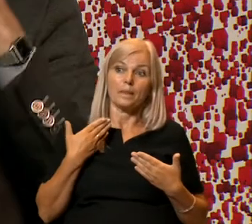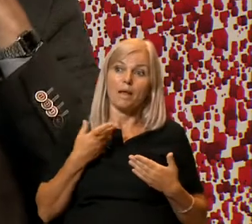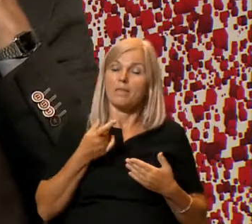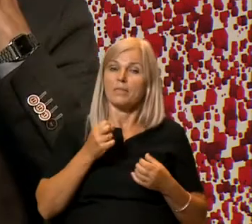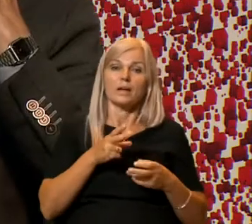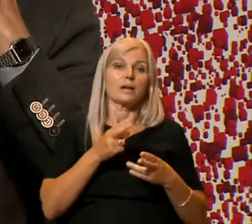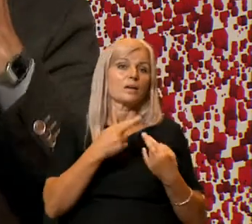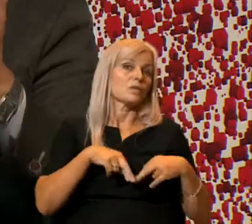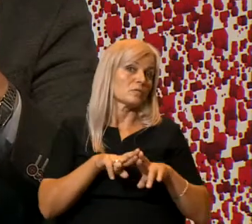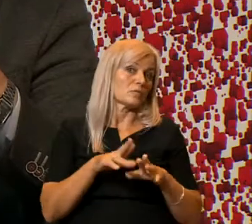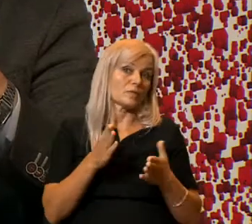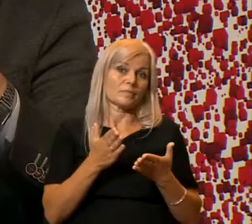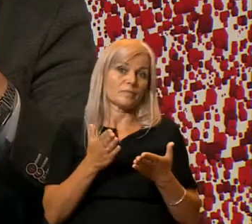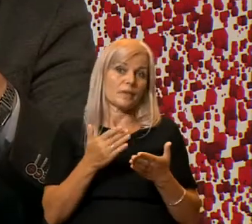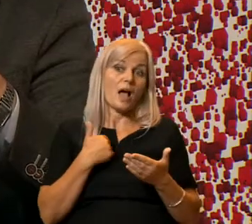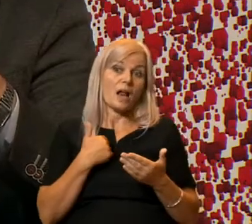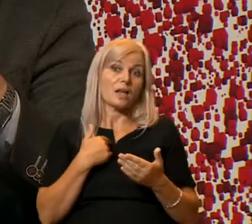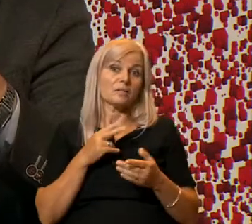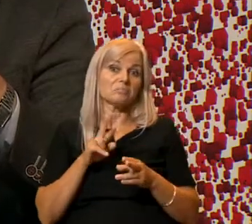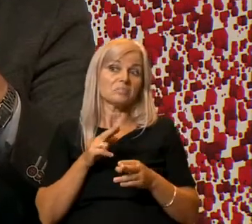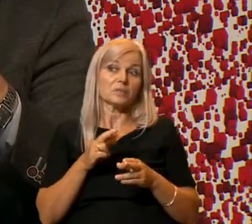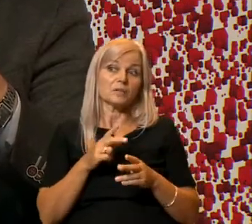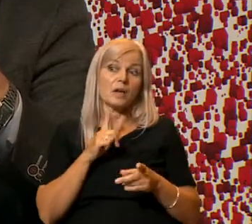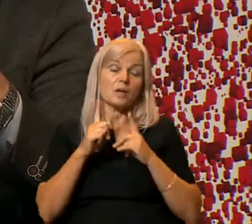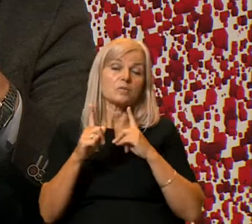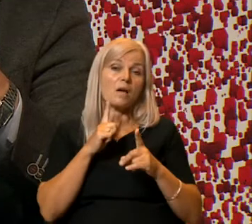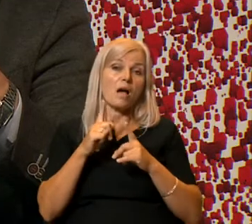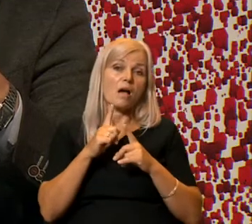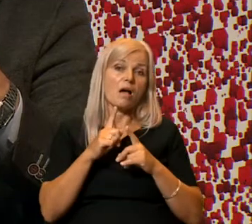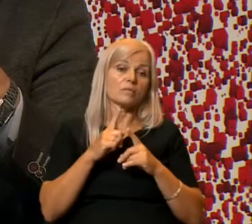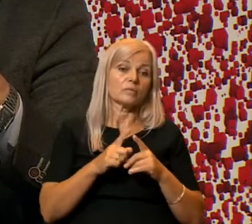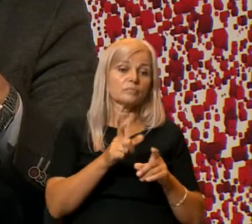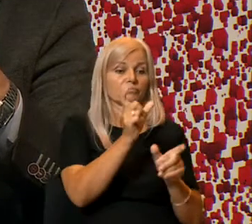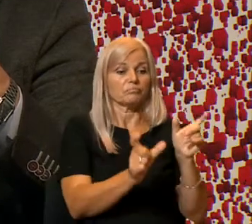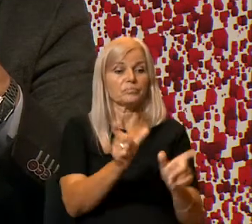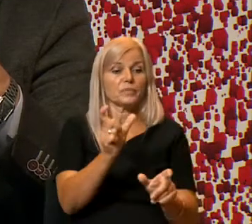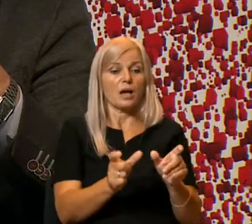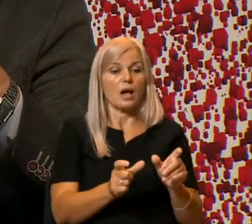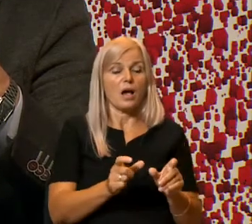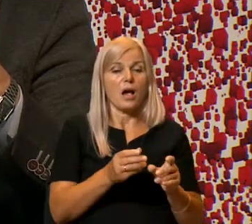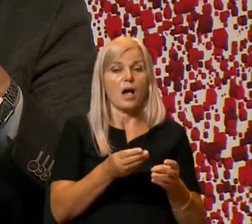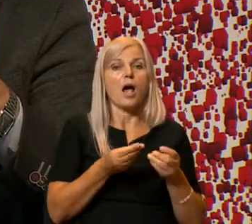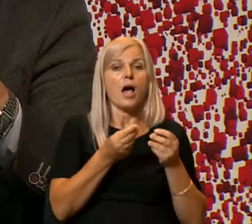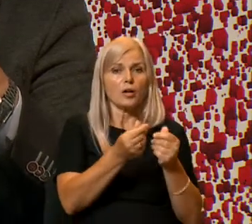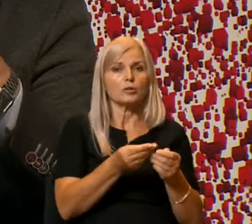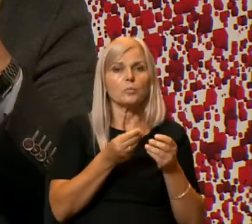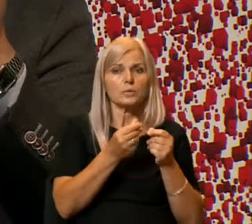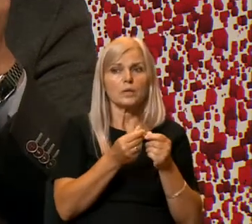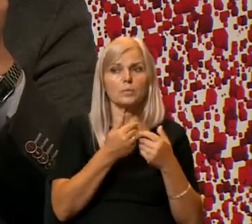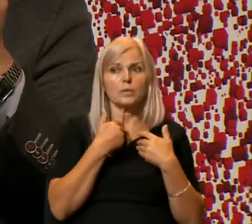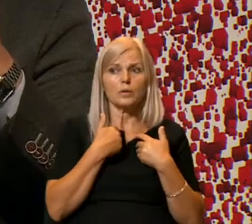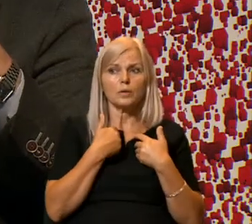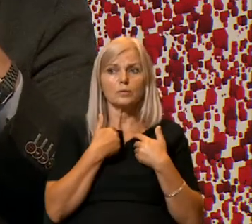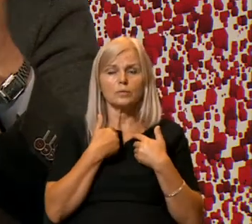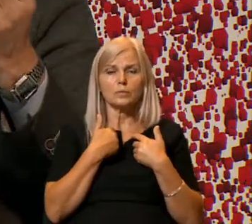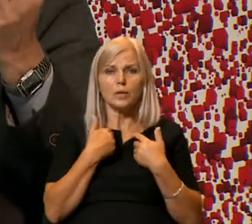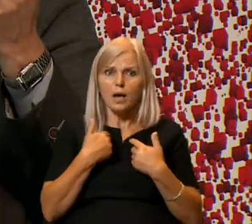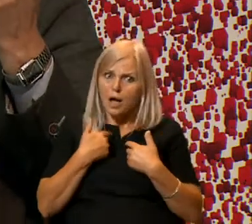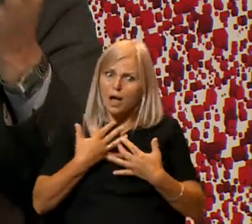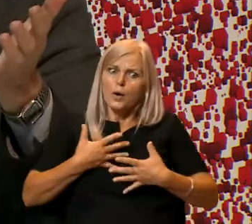rozwiązania. Ale kiedy rozmawiam z ekonomistami, oni doprowadzają mnie do łez praktycznie, ponieważ jest